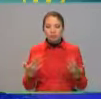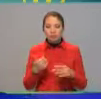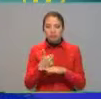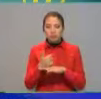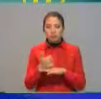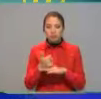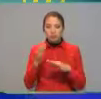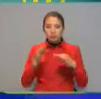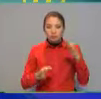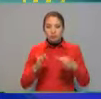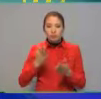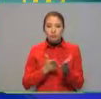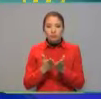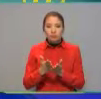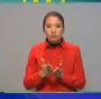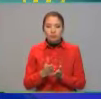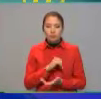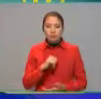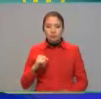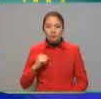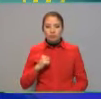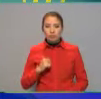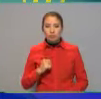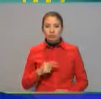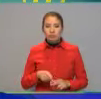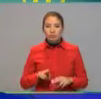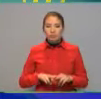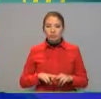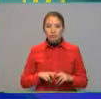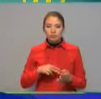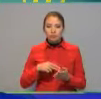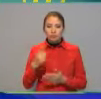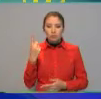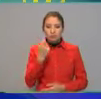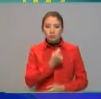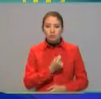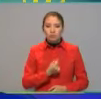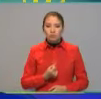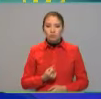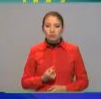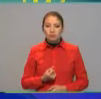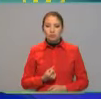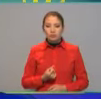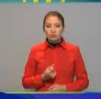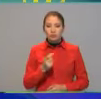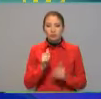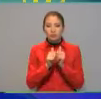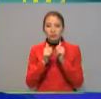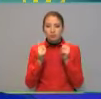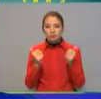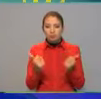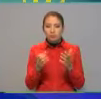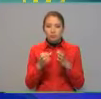негіздермен сотқа келіп отырады. Бірақ ең өкініштісі осының ішіндегі сол келген бір аптаның ішінде келгеннің ішінде сол ажырасқан, егер